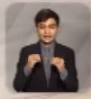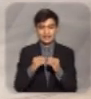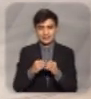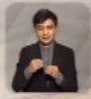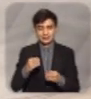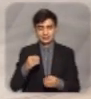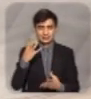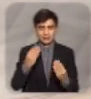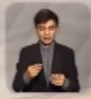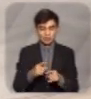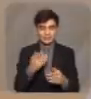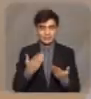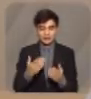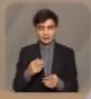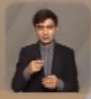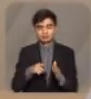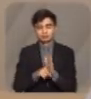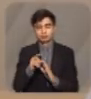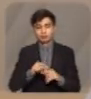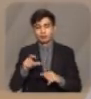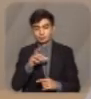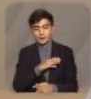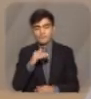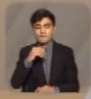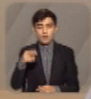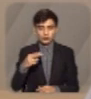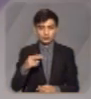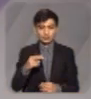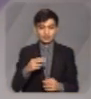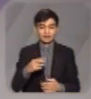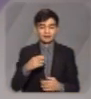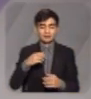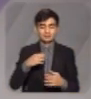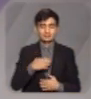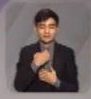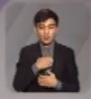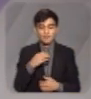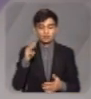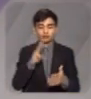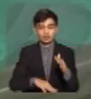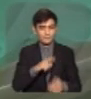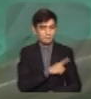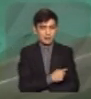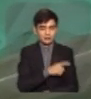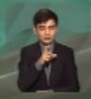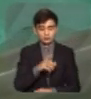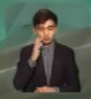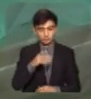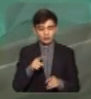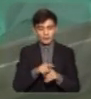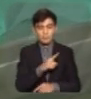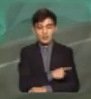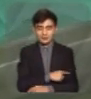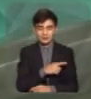календарных дней. Если оно превысит декаду, то фонд медстрахования оштрафует клинику. Все участники ОСМС